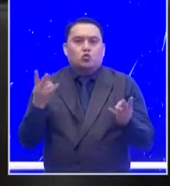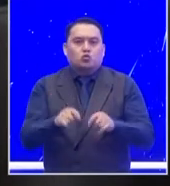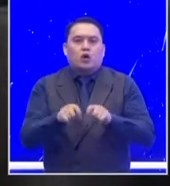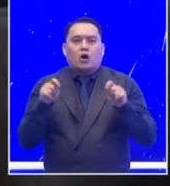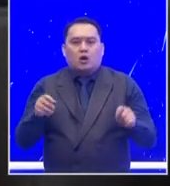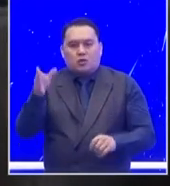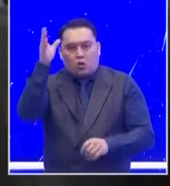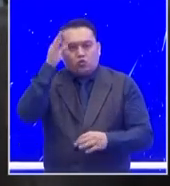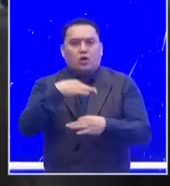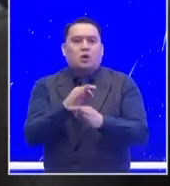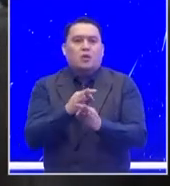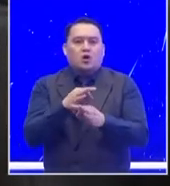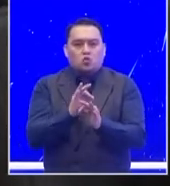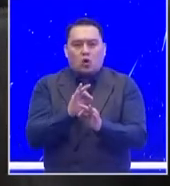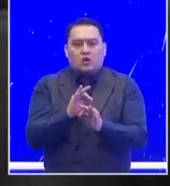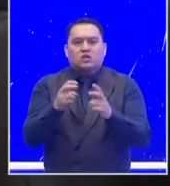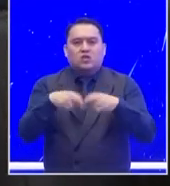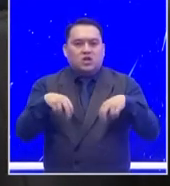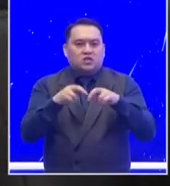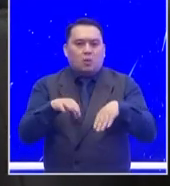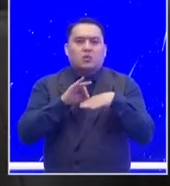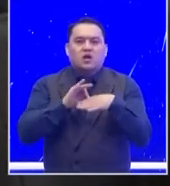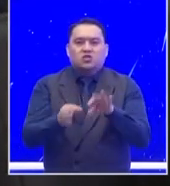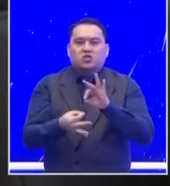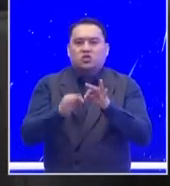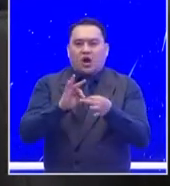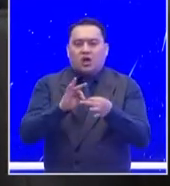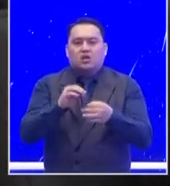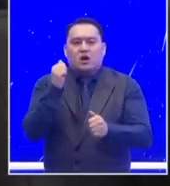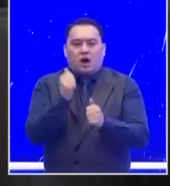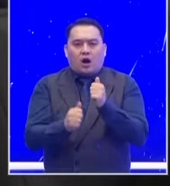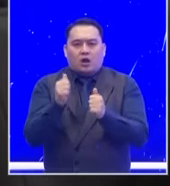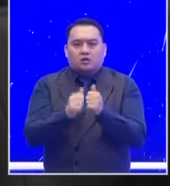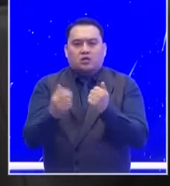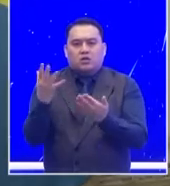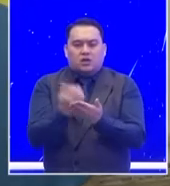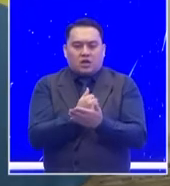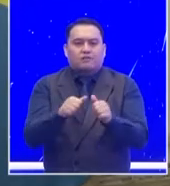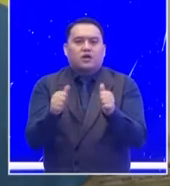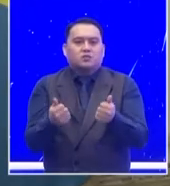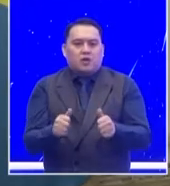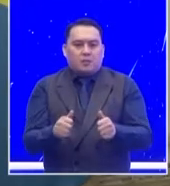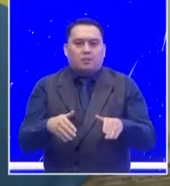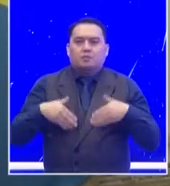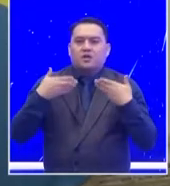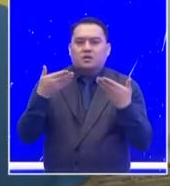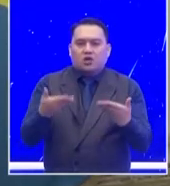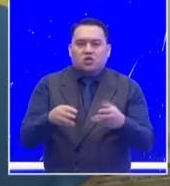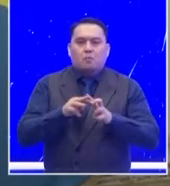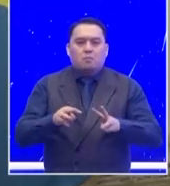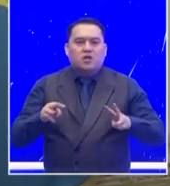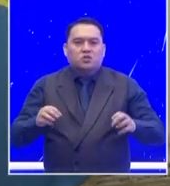открытие научной лаборатории. Там бы исследователи проводили тщательный анализ каждого найденного экспоната. Данное предложение министр